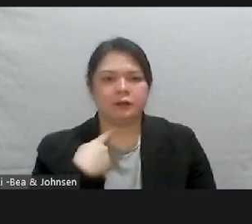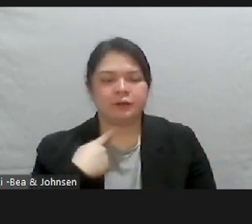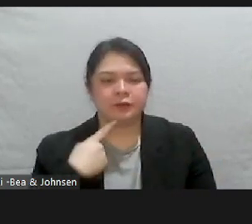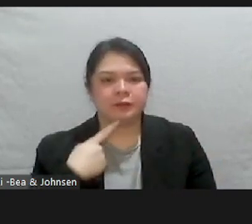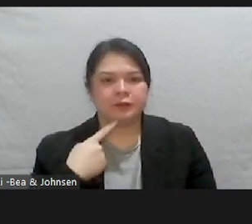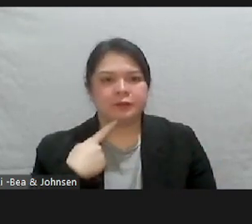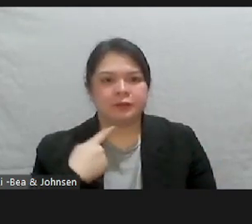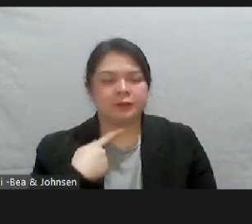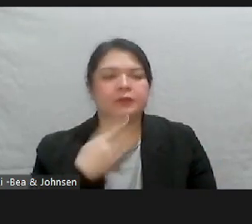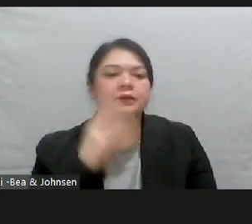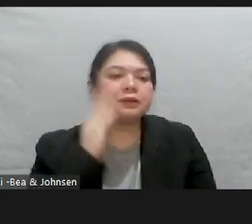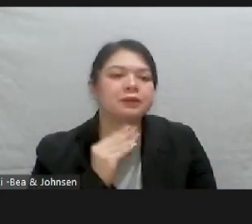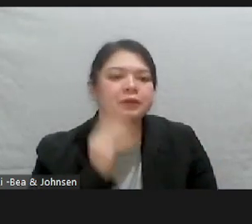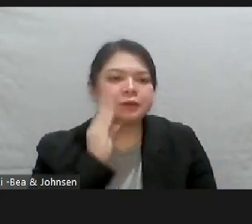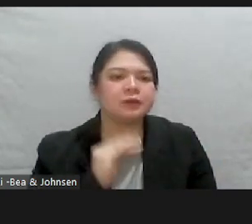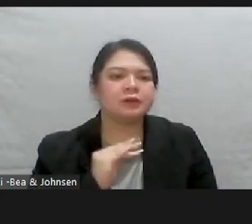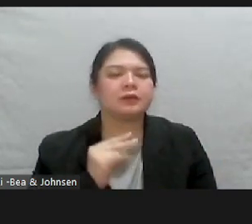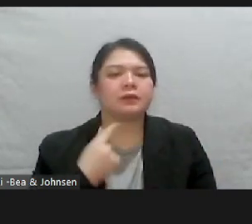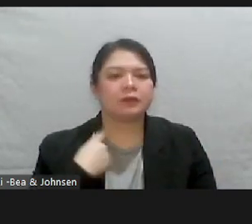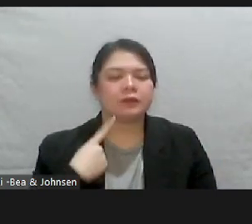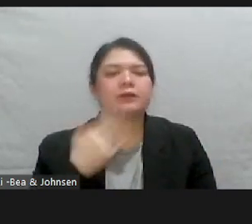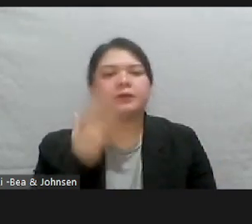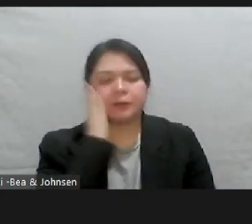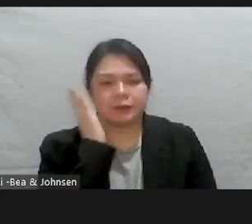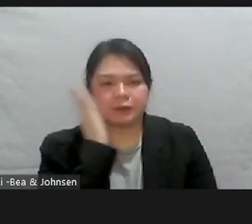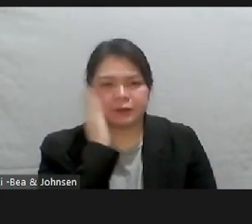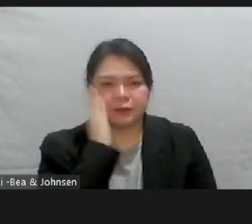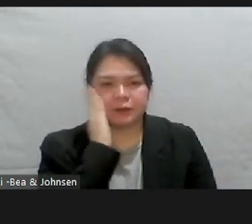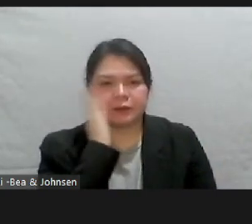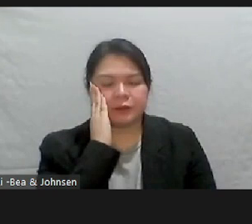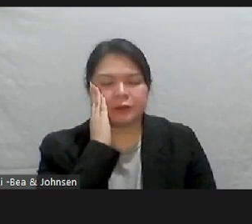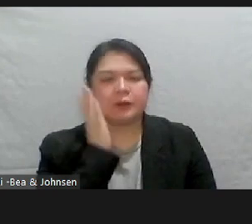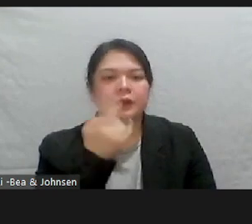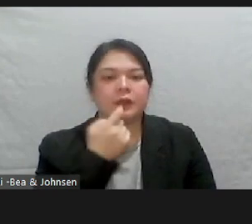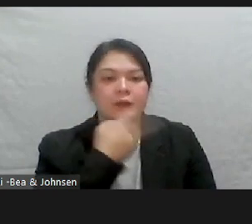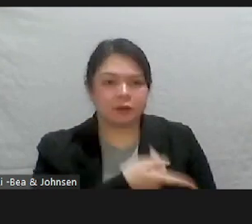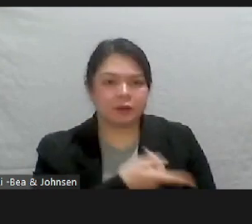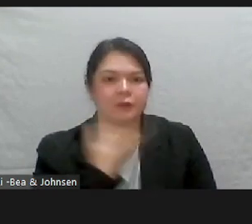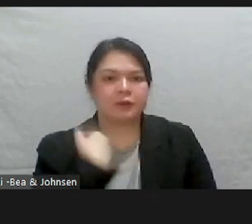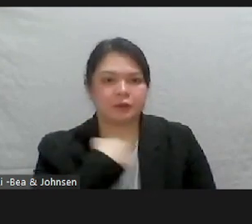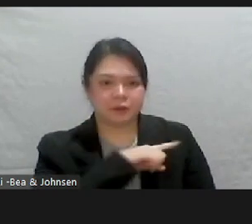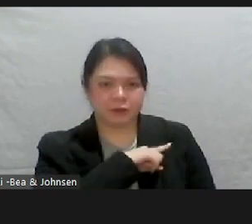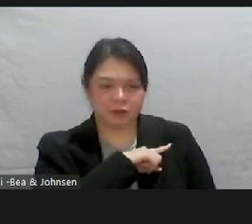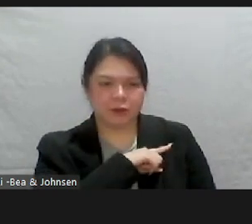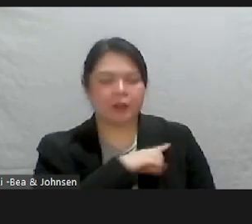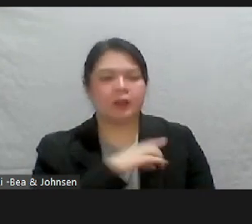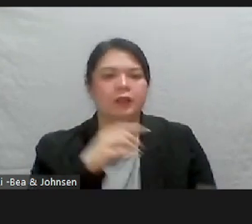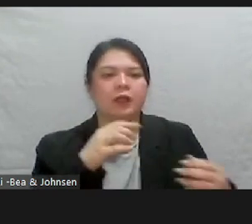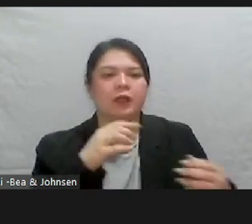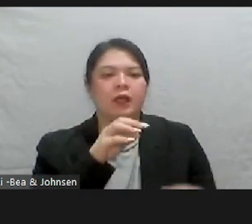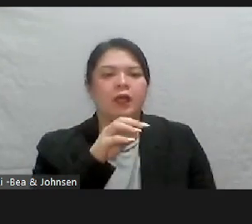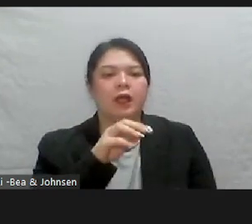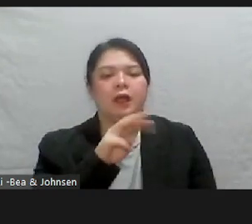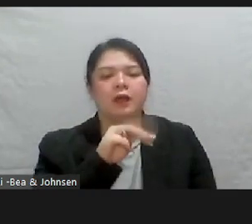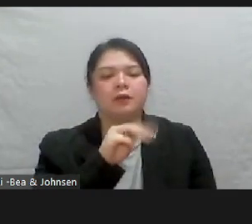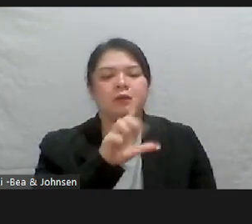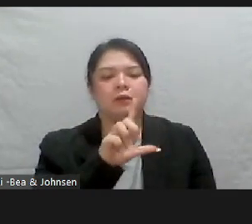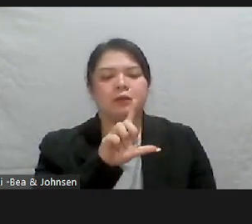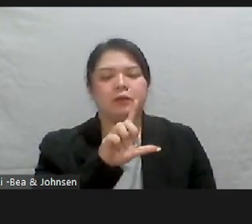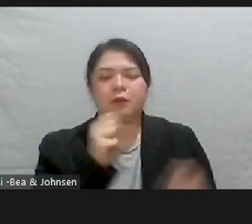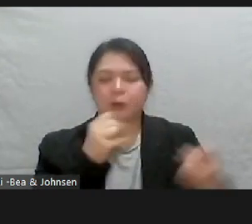mga ganitong karanasan. Alam natin yan. Sabi nga natin kanina, we are a multilingual